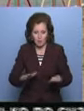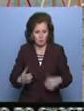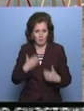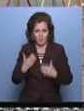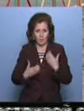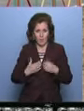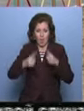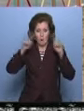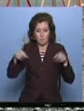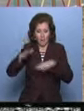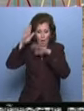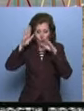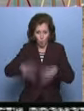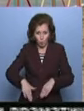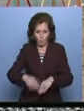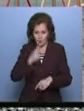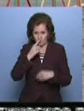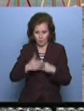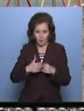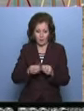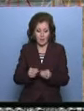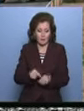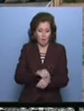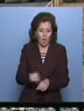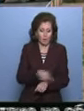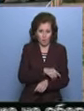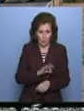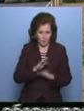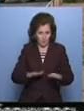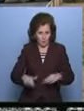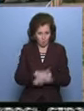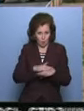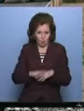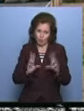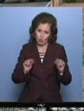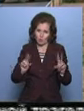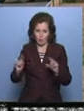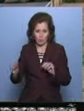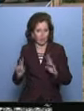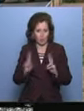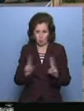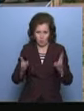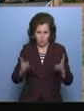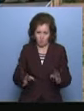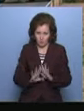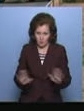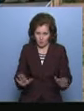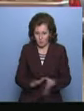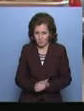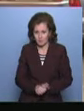рухнули буквально в 10 метрах от детской площадки. И только по счастливой случайности драматическое происшествие не обернулось